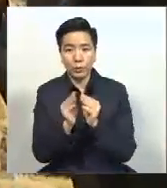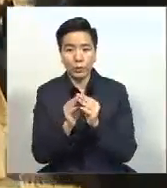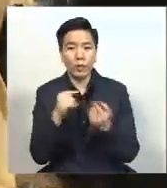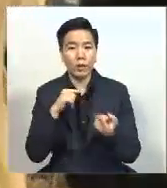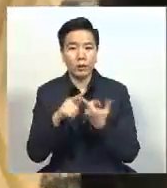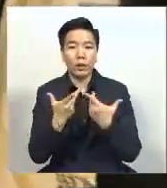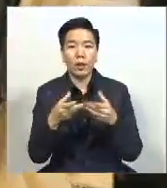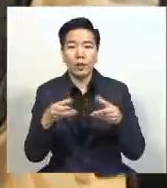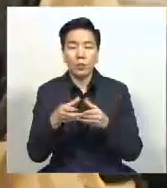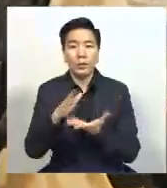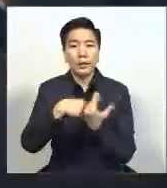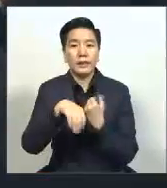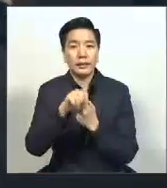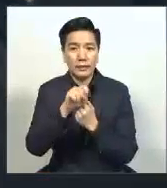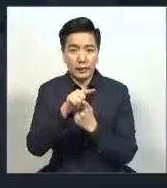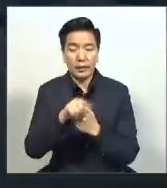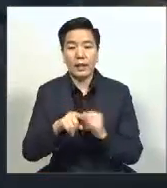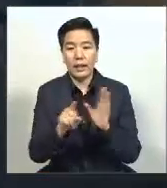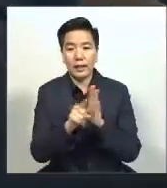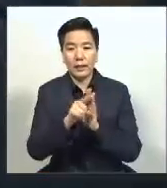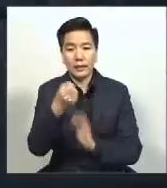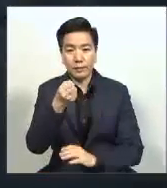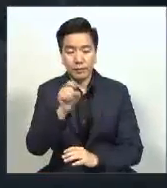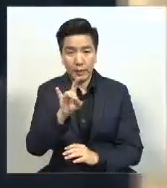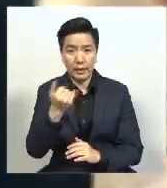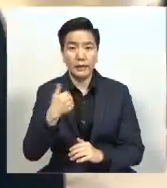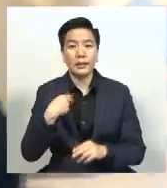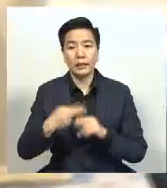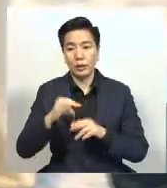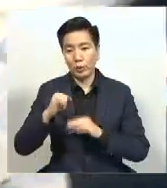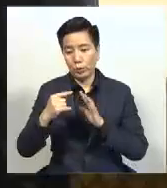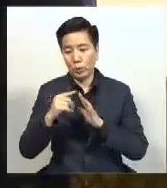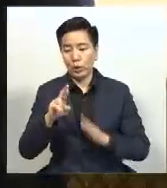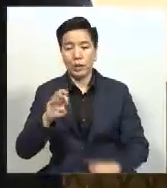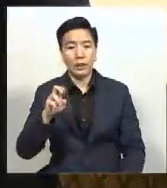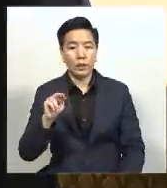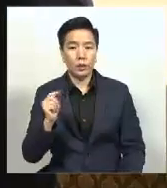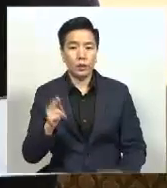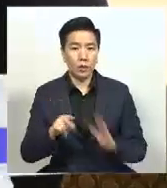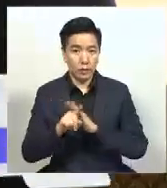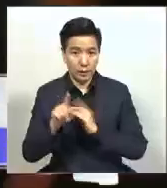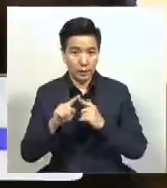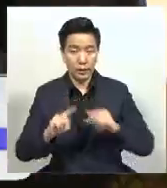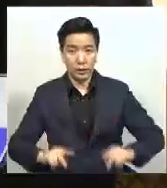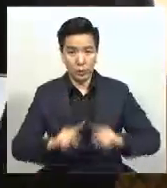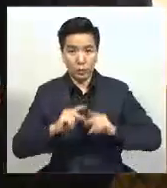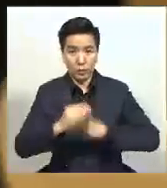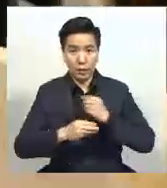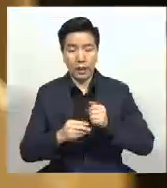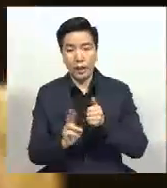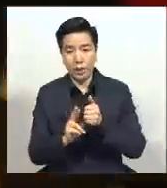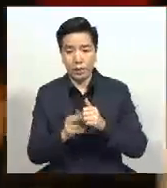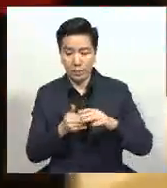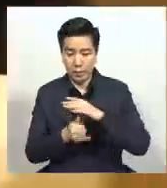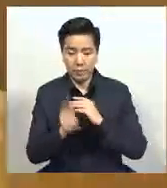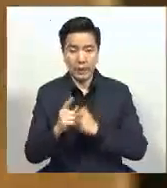ตรีประชาคมเศรษฐกิจอาเซียนครั้งที่18โดยนายจุลินลักษณะวิสิทธิ์รองนายกรัฐมนตรีและรัฐมนตรีว่าการกระทรวงพาณิชย์เข้าร่วม